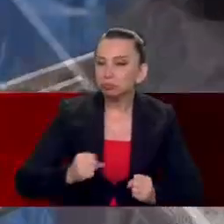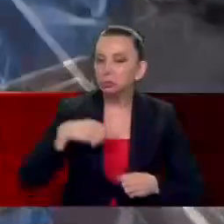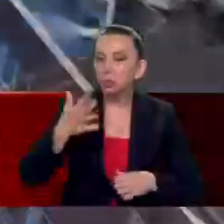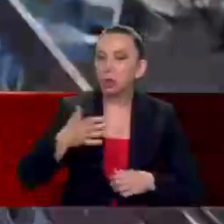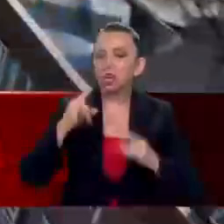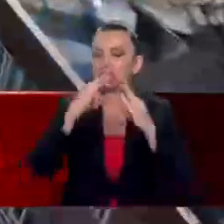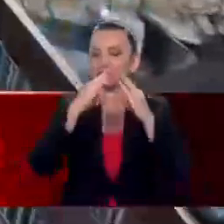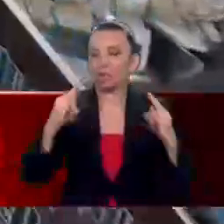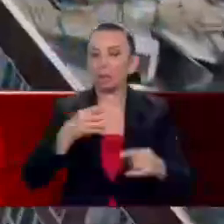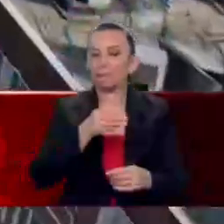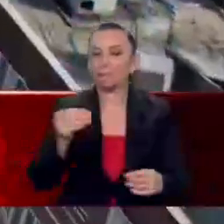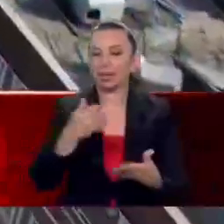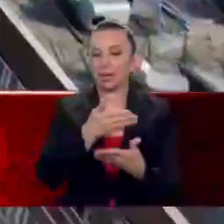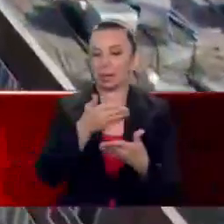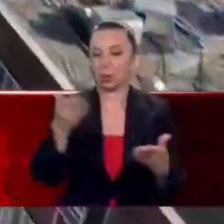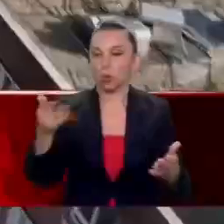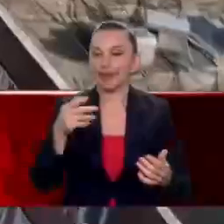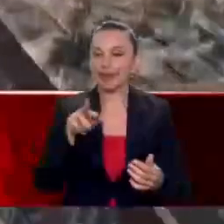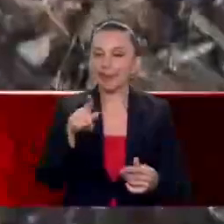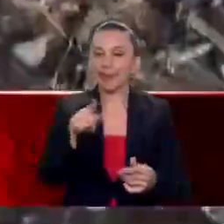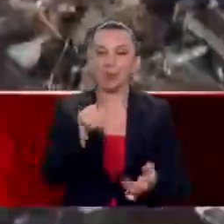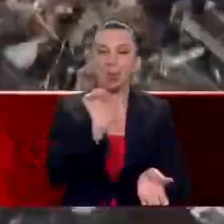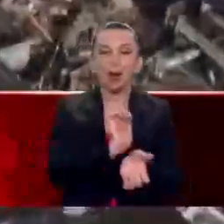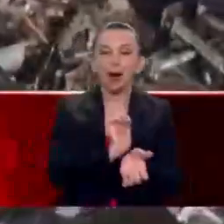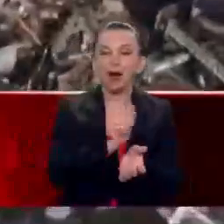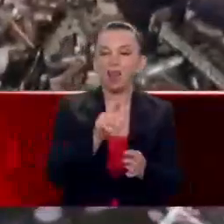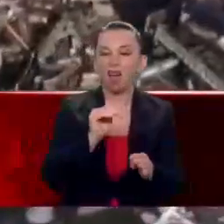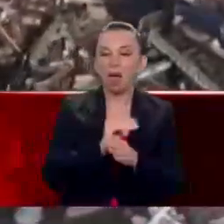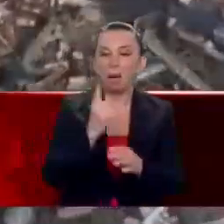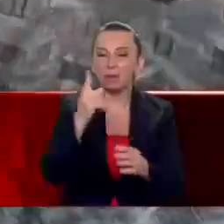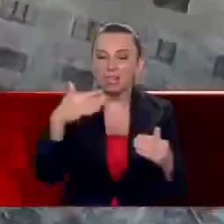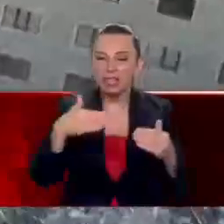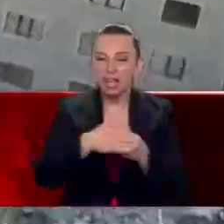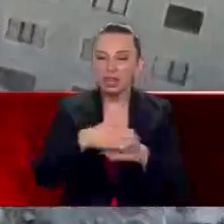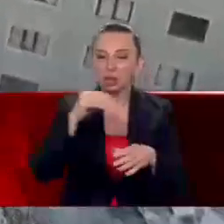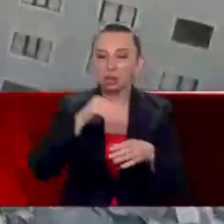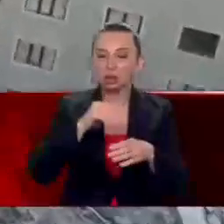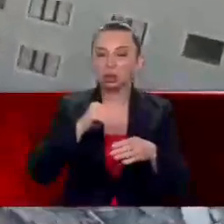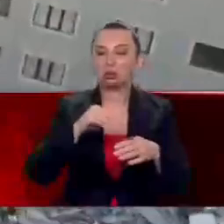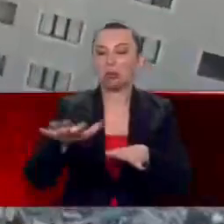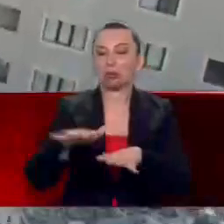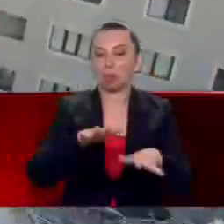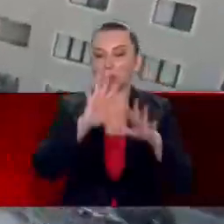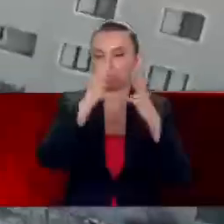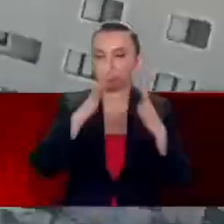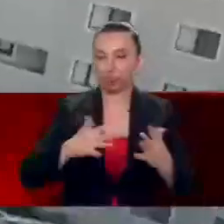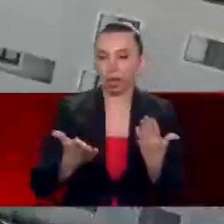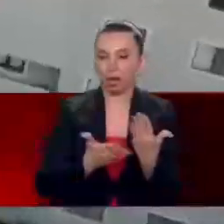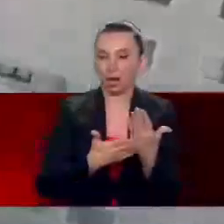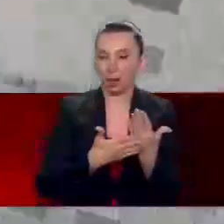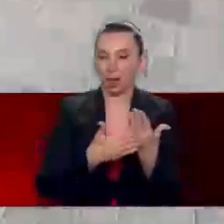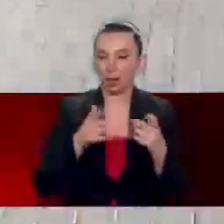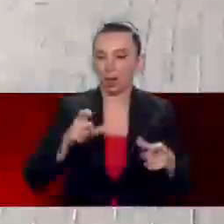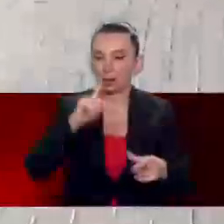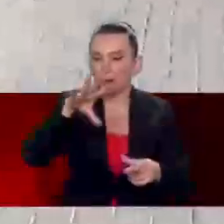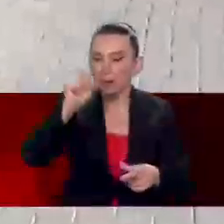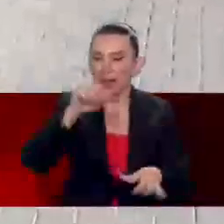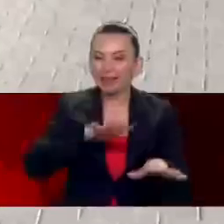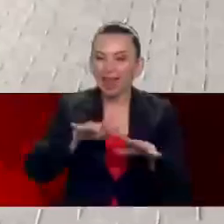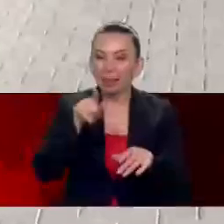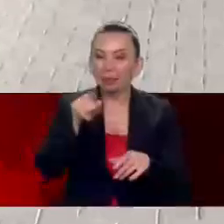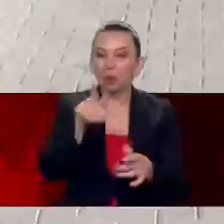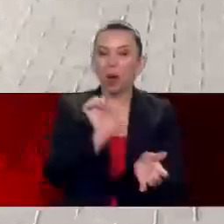yapıldı. Milyonlarca kişi gibi Özçelik ailesinin de hayatı bir gecede değişti. Kahramanmaraş merkezli depremlerde evleri hasar